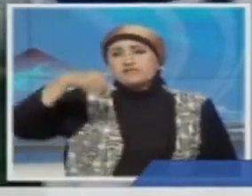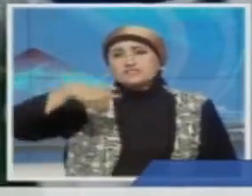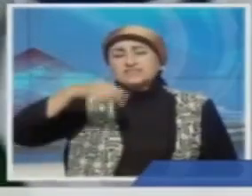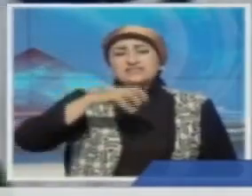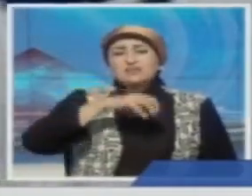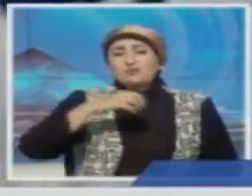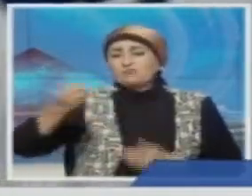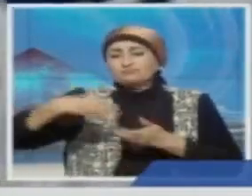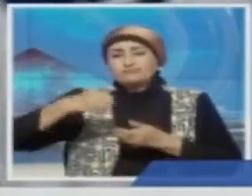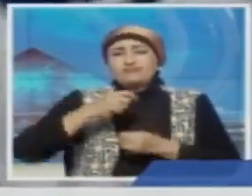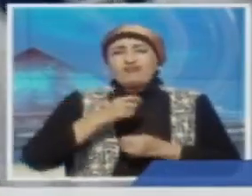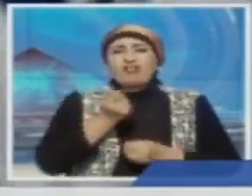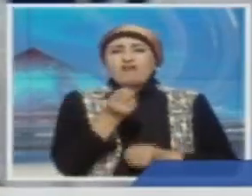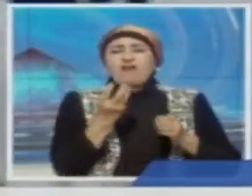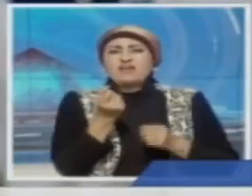إليها إلا